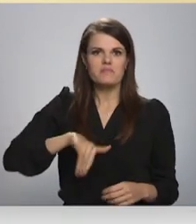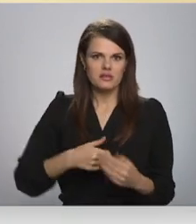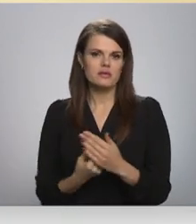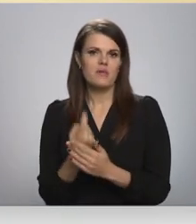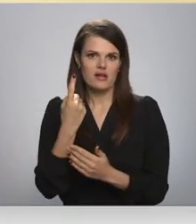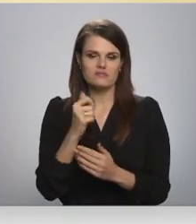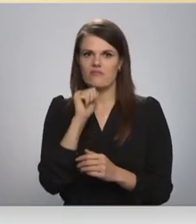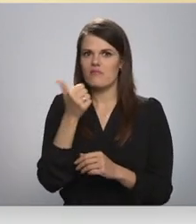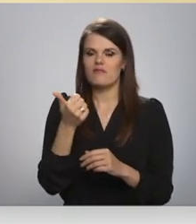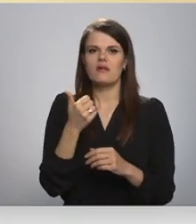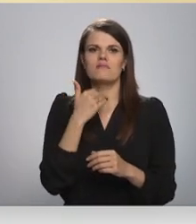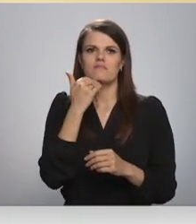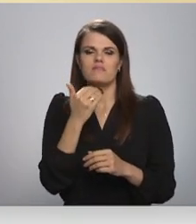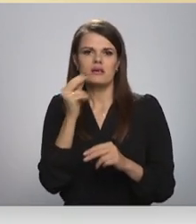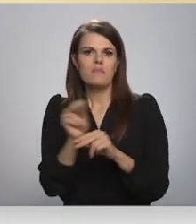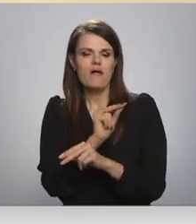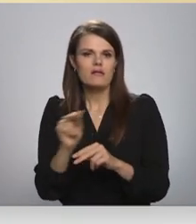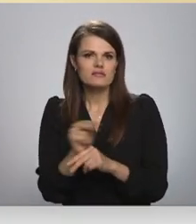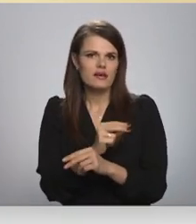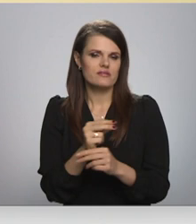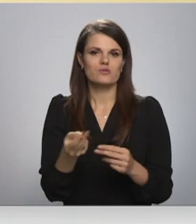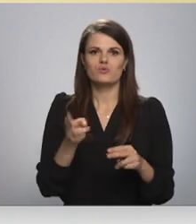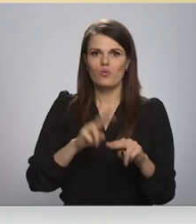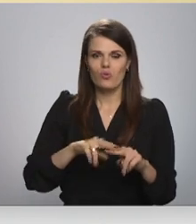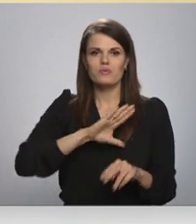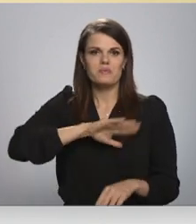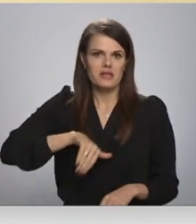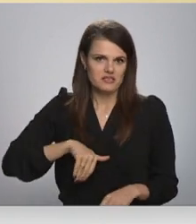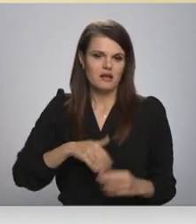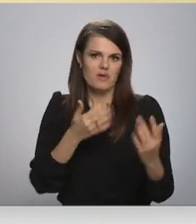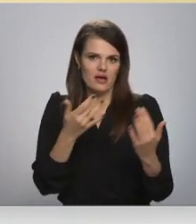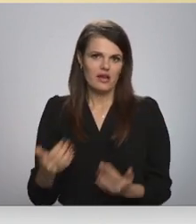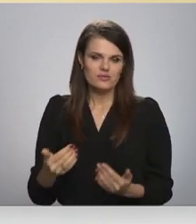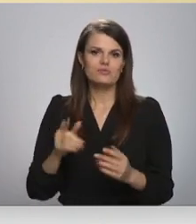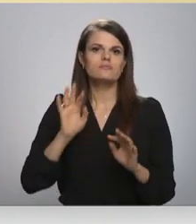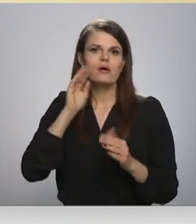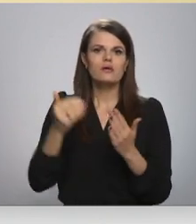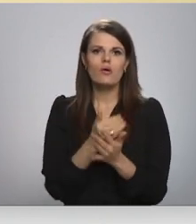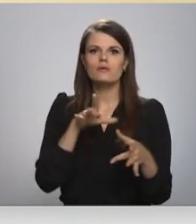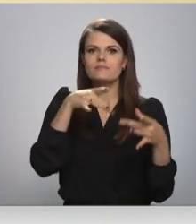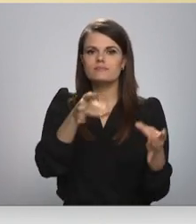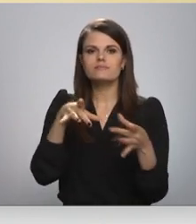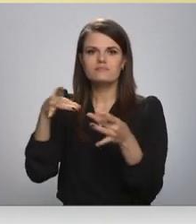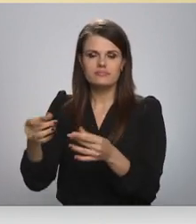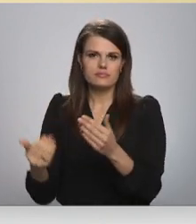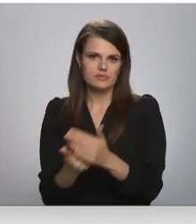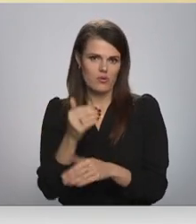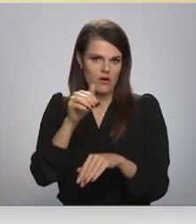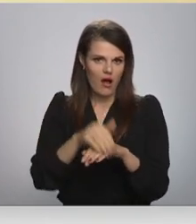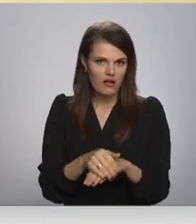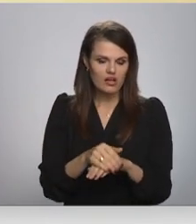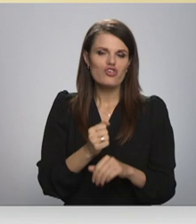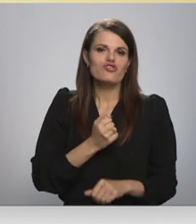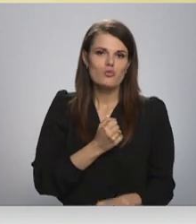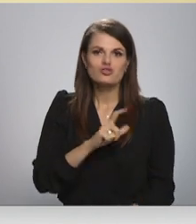rezultējās ar neārstēšanos. Un tas pilnībā rezultējās ar jauniem HIV atklātajiem gadījumiem.